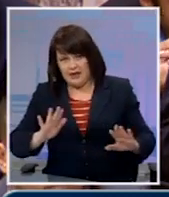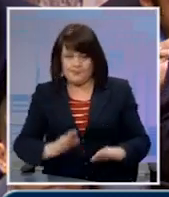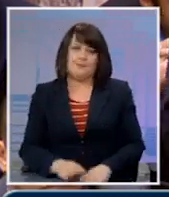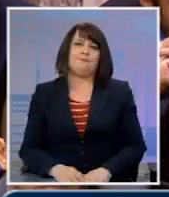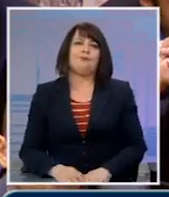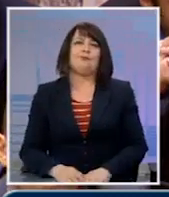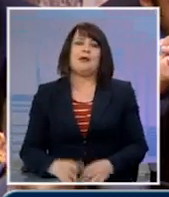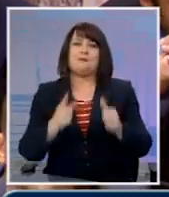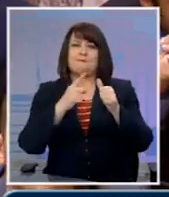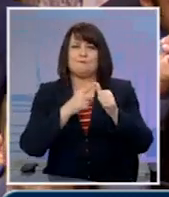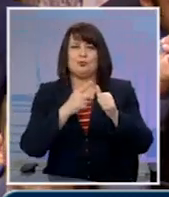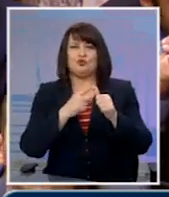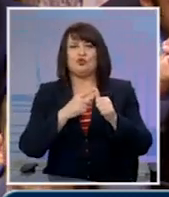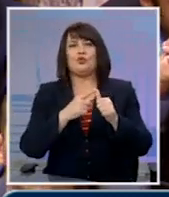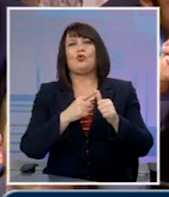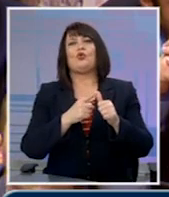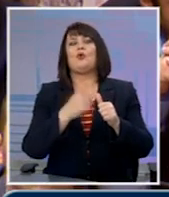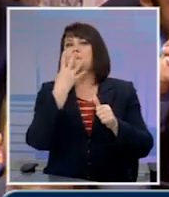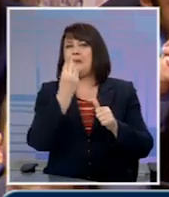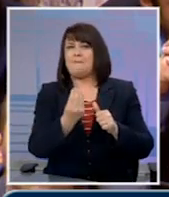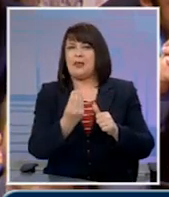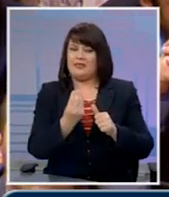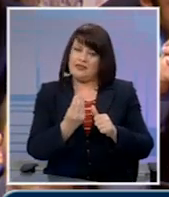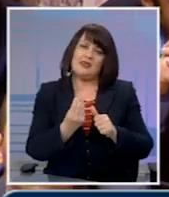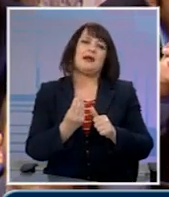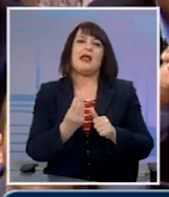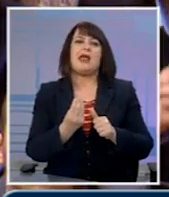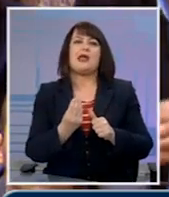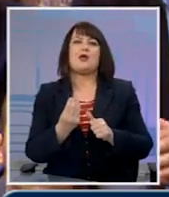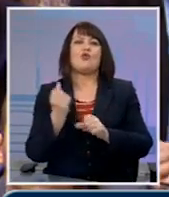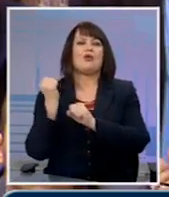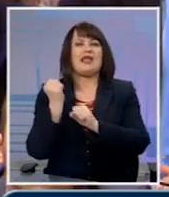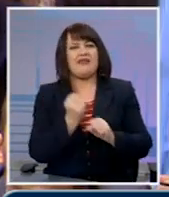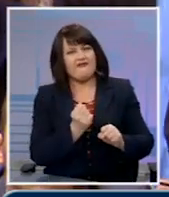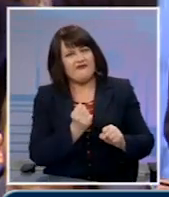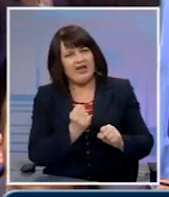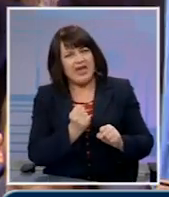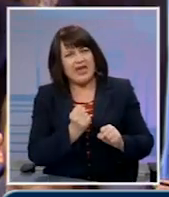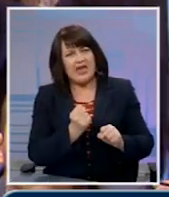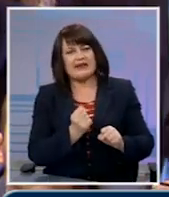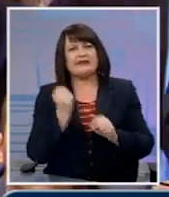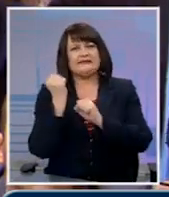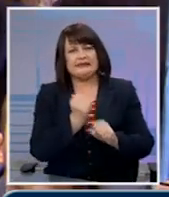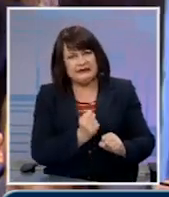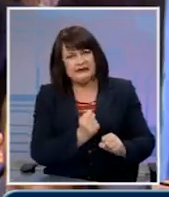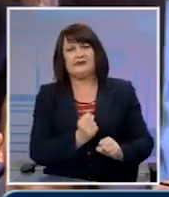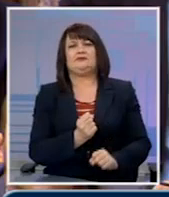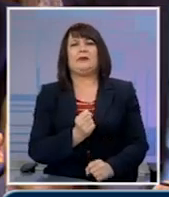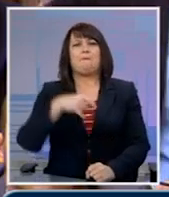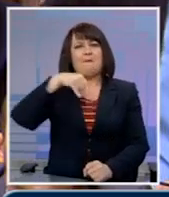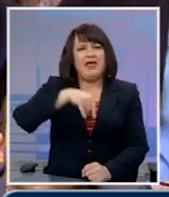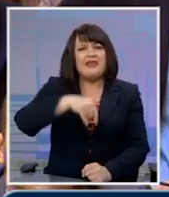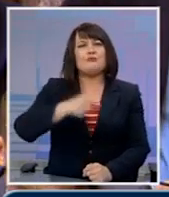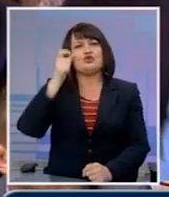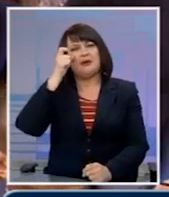κυβέρνηση γεωργίου παπανδρέου καταρχάς παπαδήμου στη συνέχεια σαμαρά βενιζέλου στην